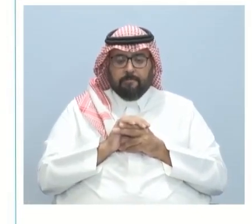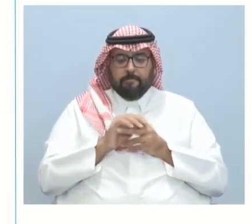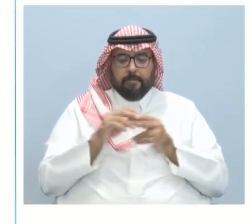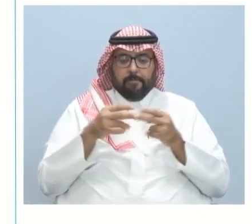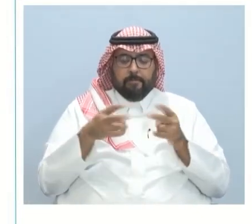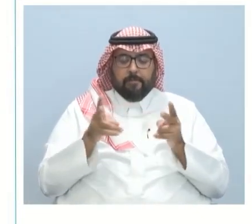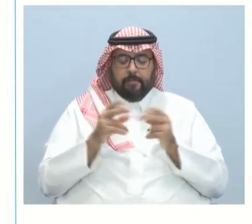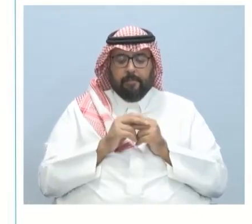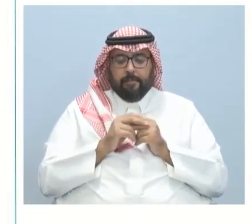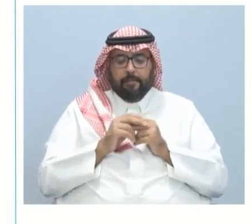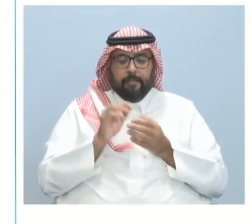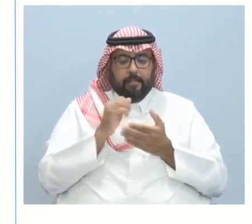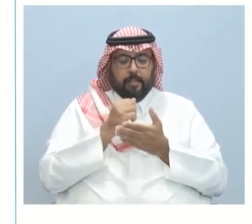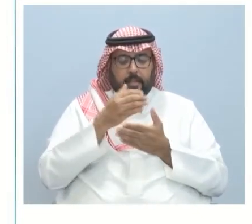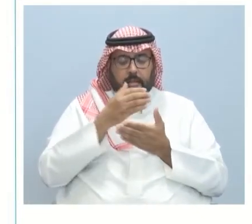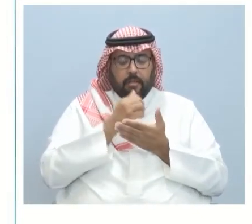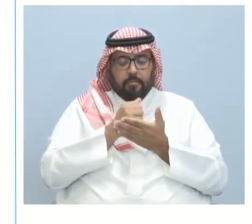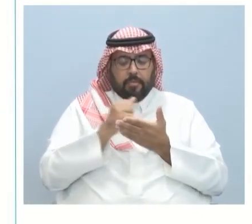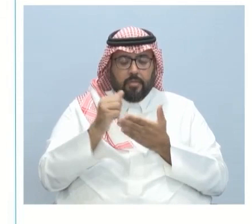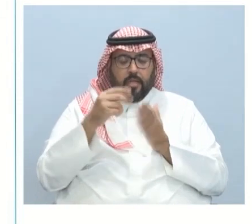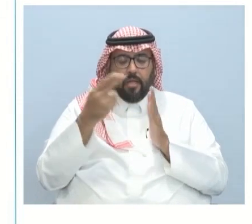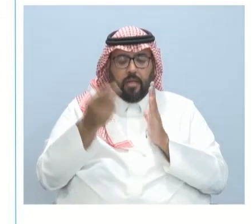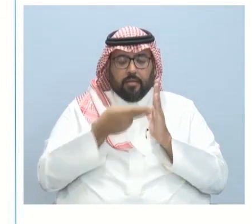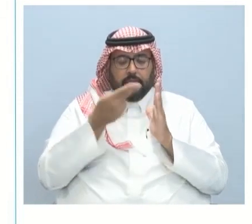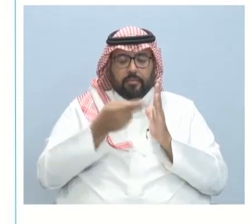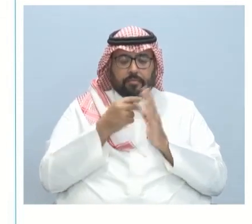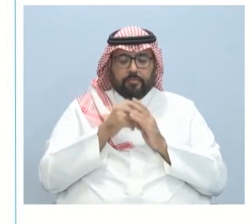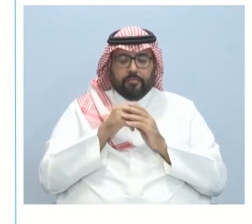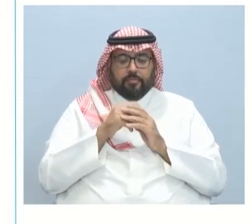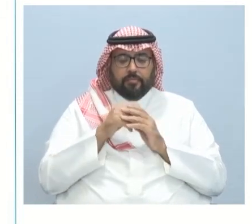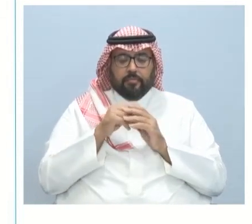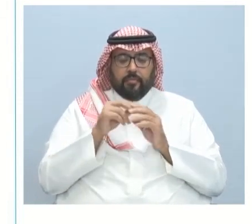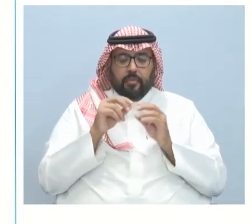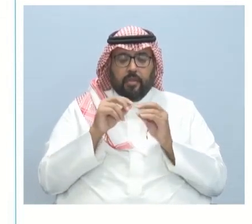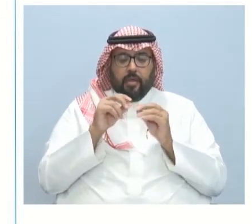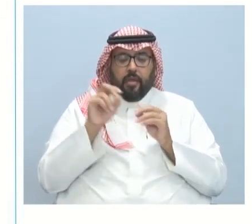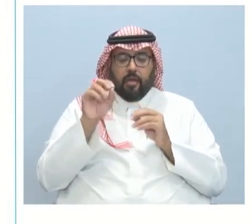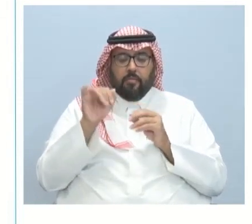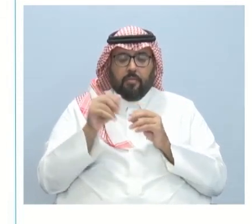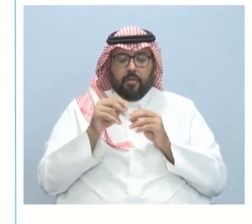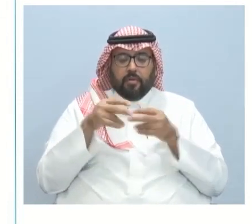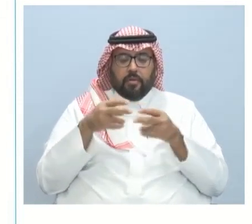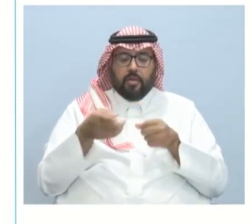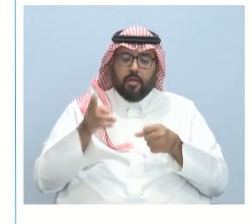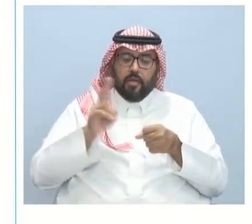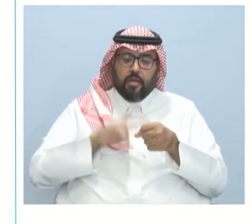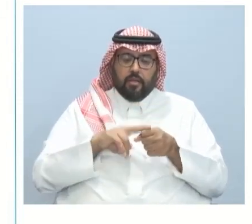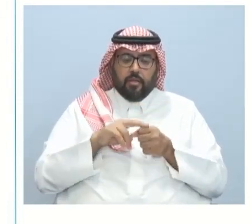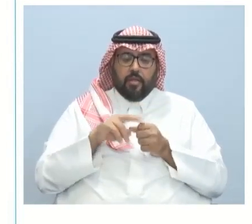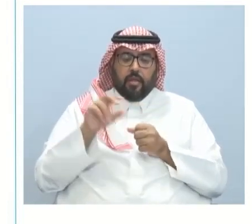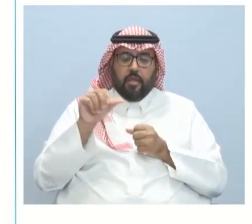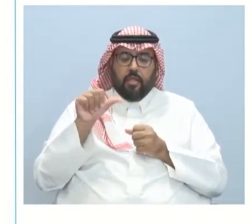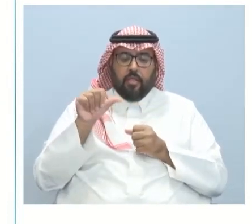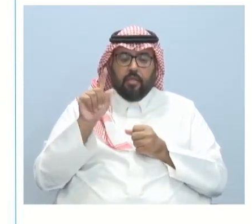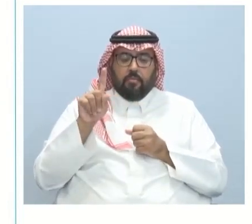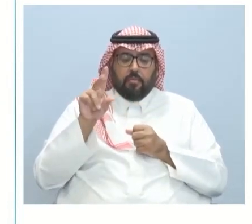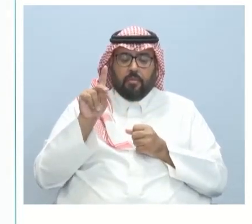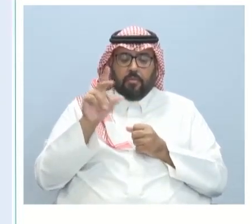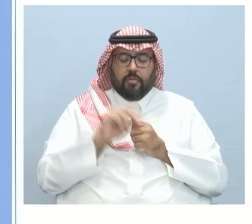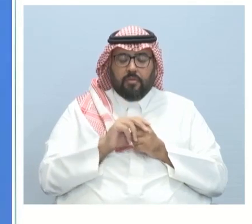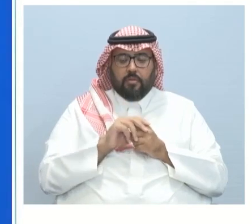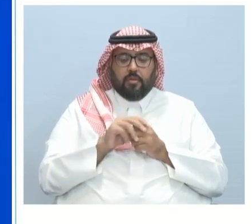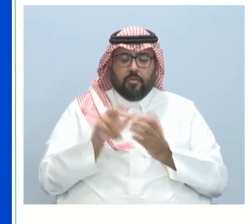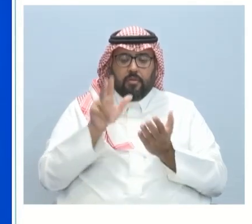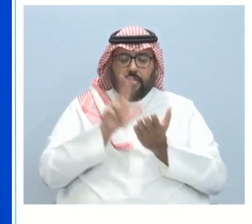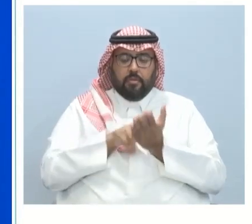يمكنك مسح الرسومات في ساحه الفن قماش باستخدام زر اعاده الضبط